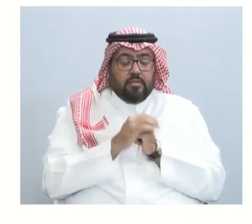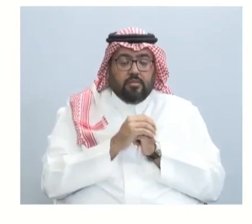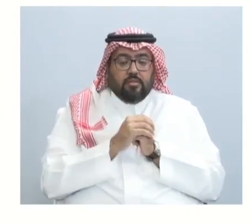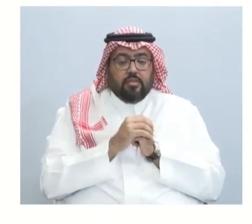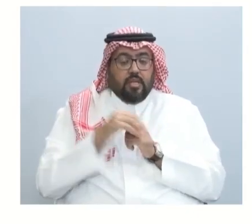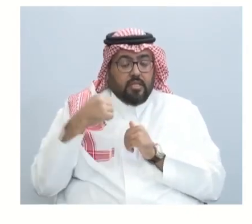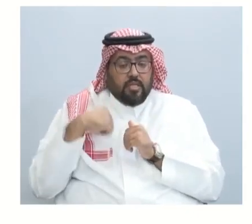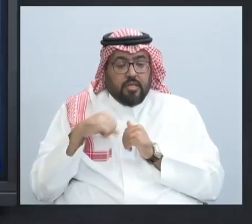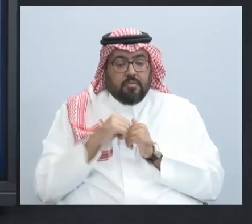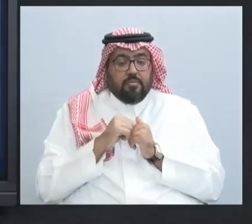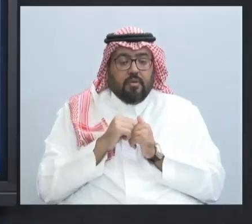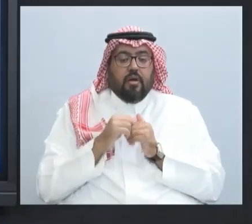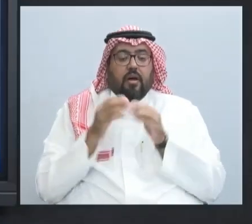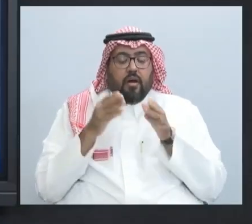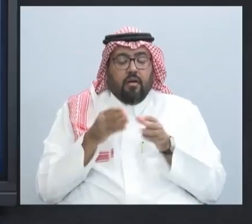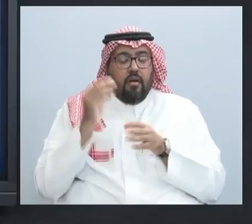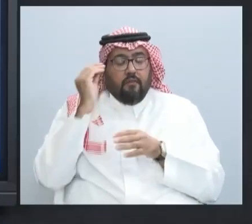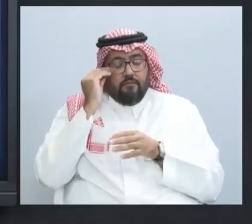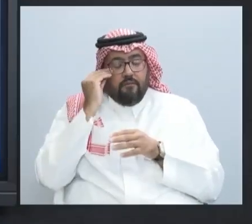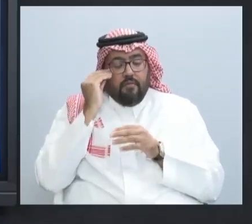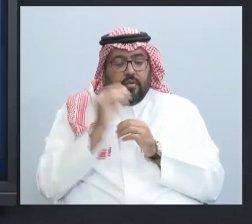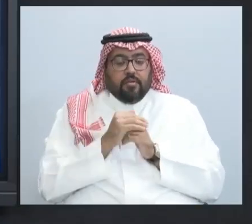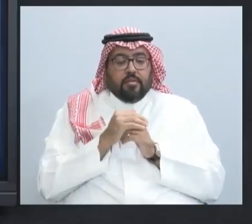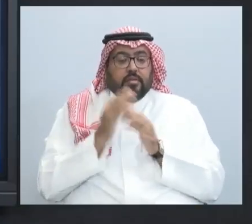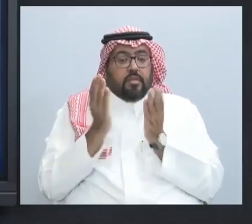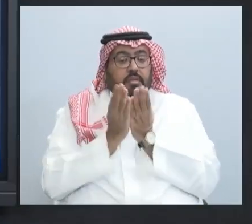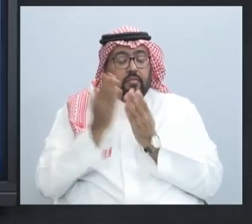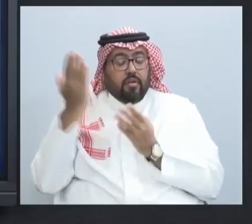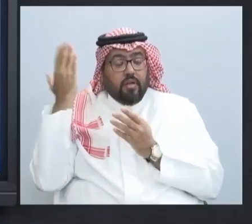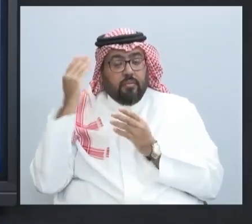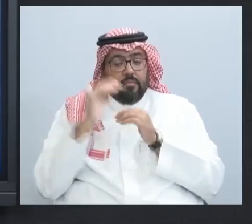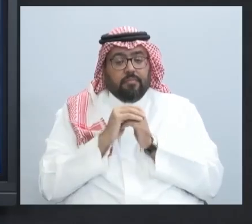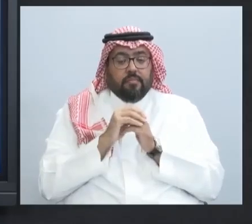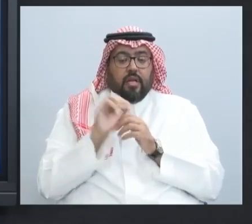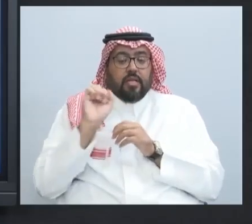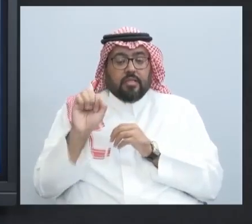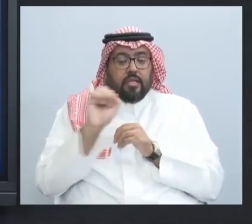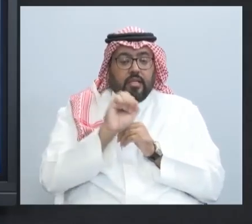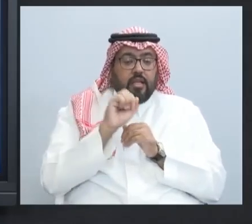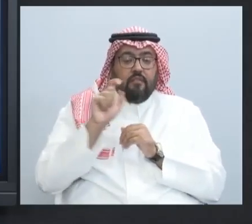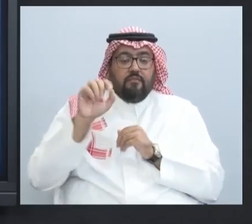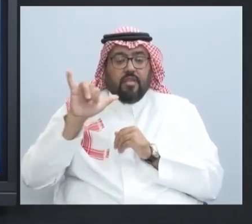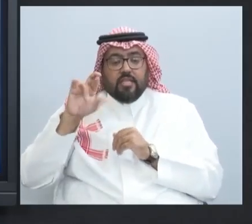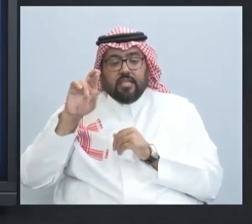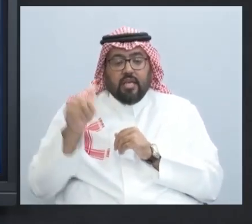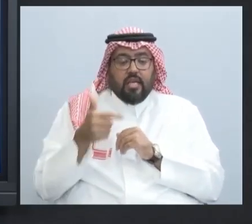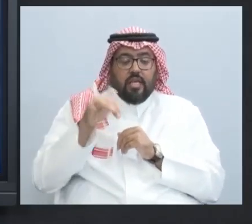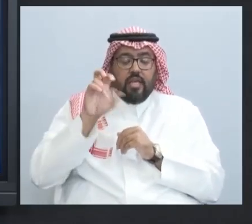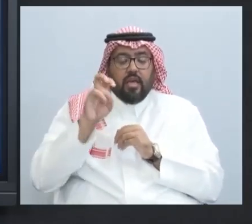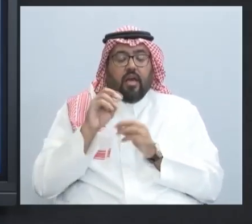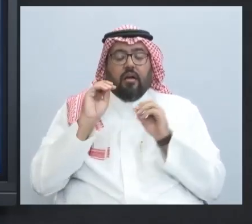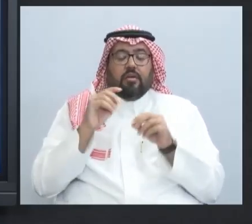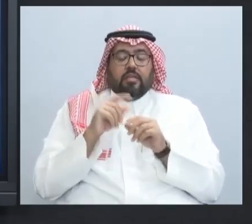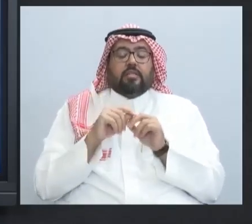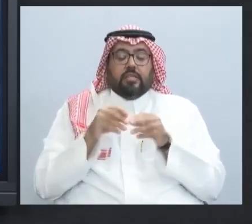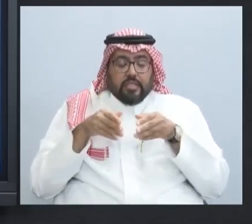وعزيزه الطالبه كما تعرفنا عليها سابقا هي خصائص فيزيائيه وبالتالي نستطيع